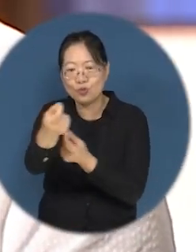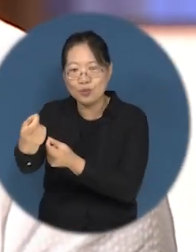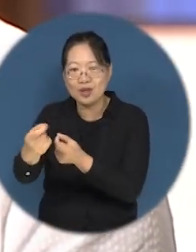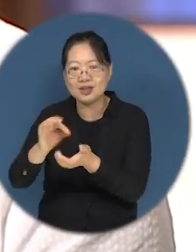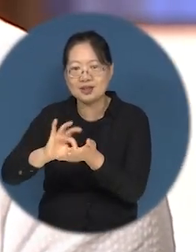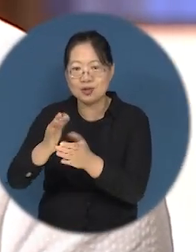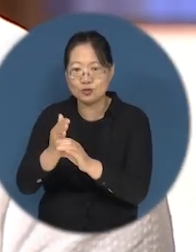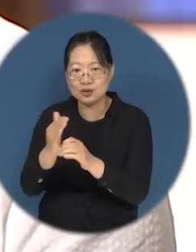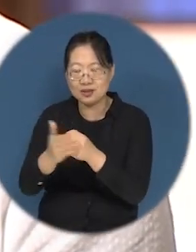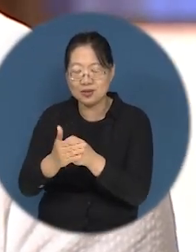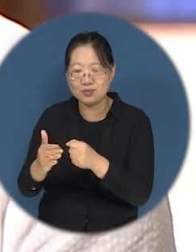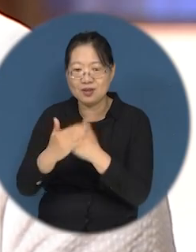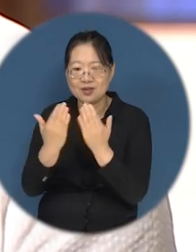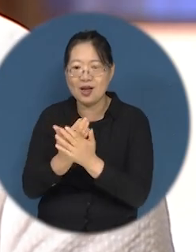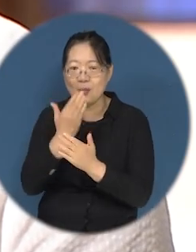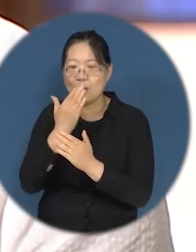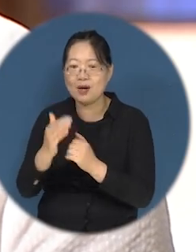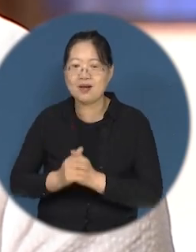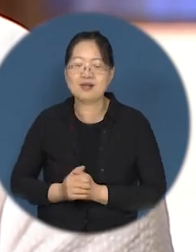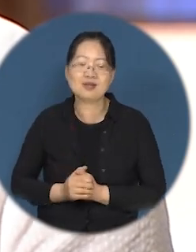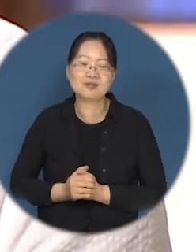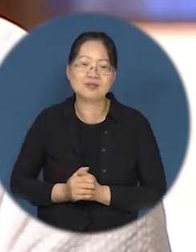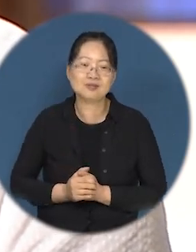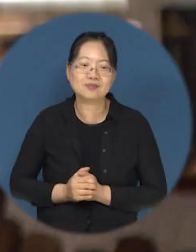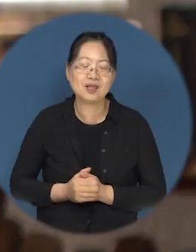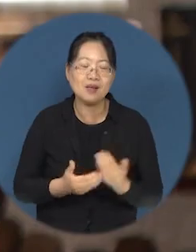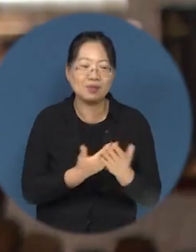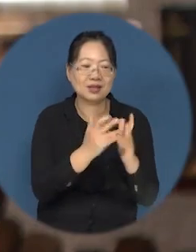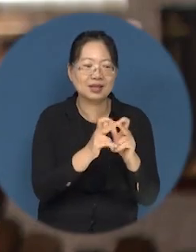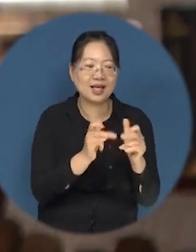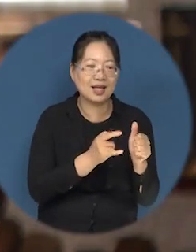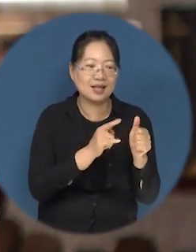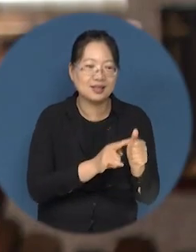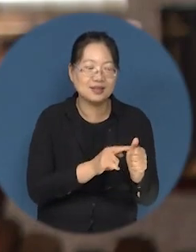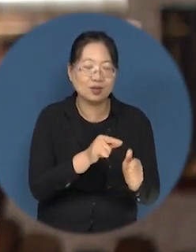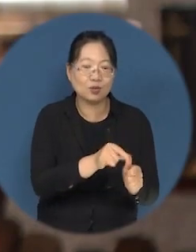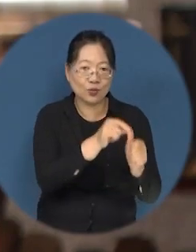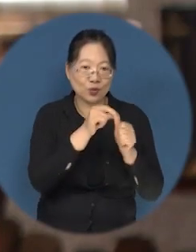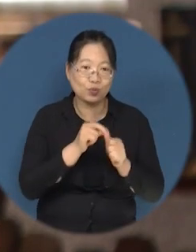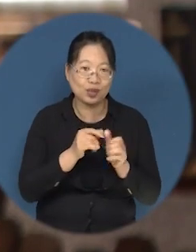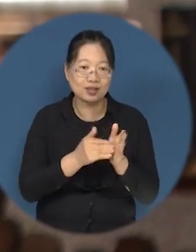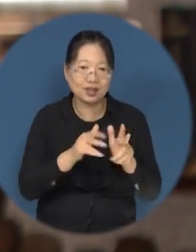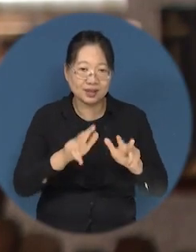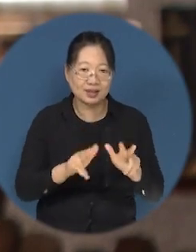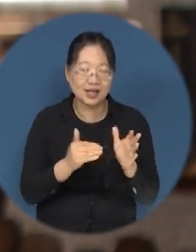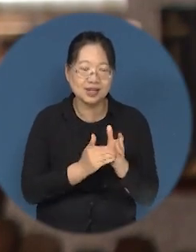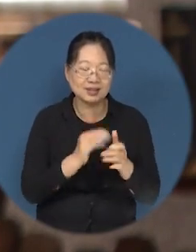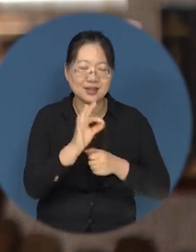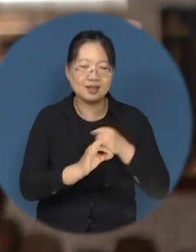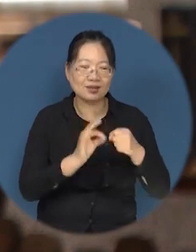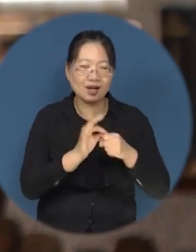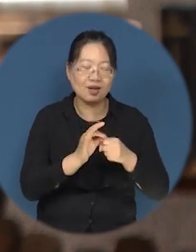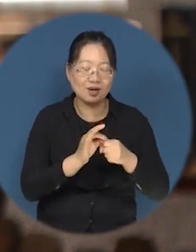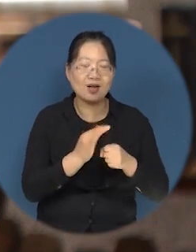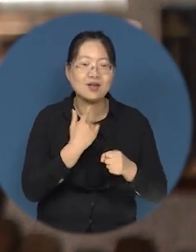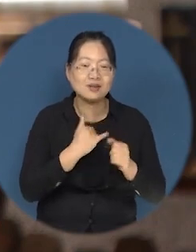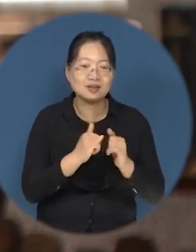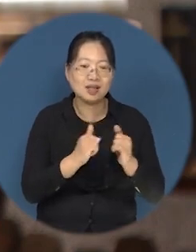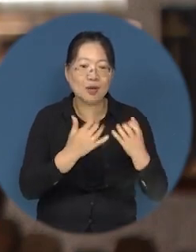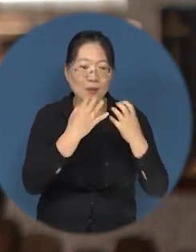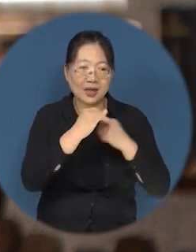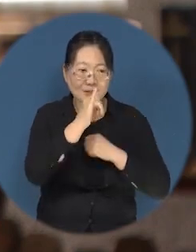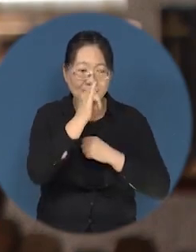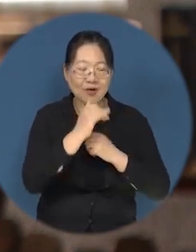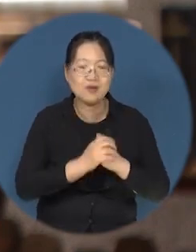때문에 얼마든지 하실 수가 있습니다. 발달장애분들 고용해서 지금까지 10여 년 거쳐가신 분들도 많을